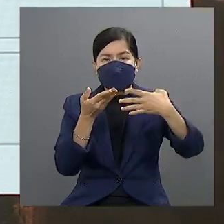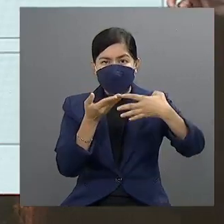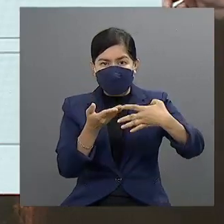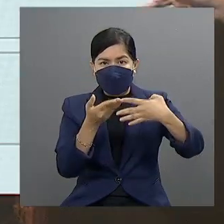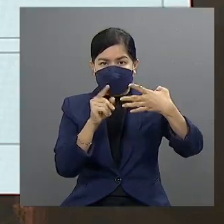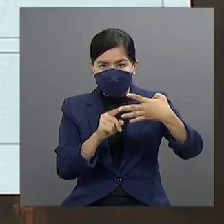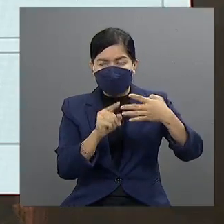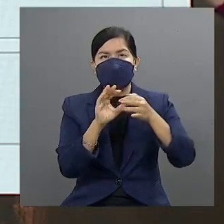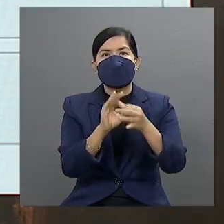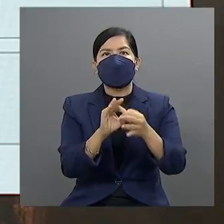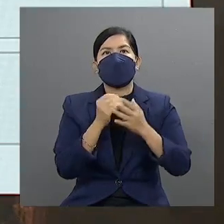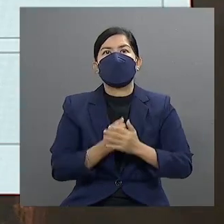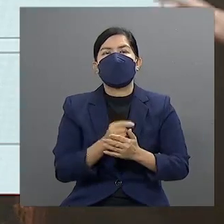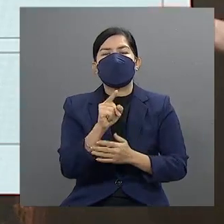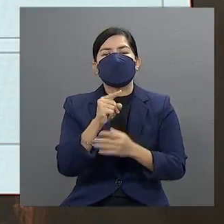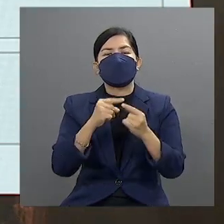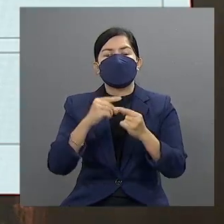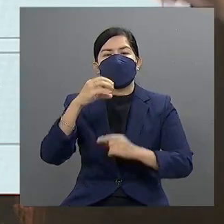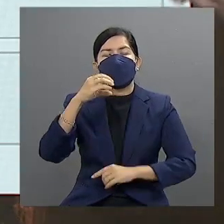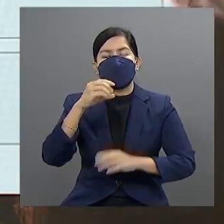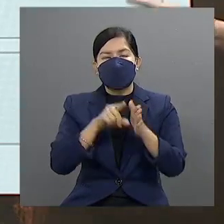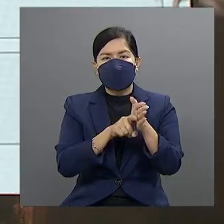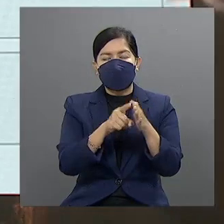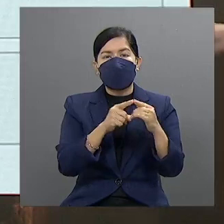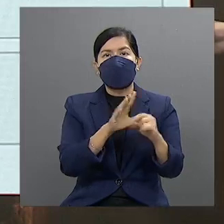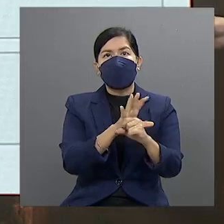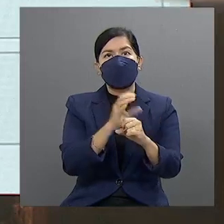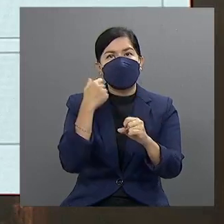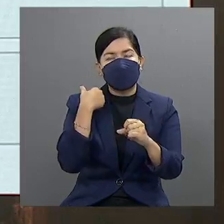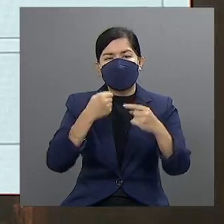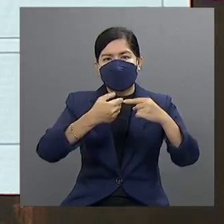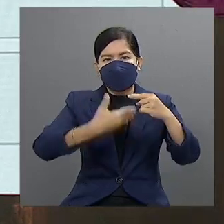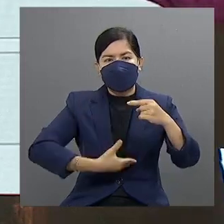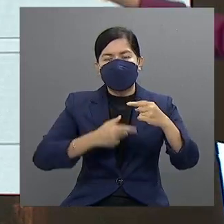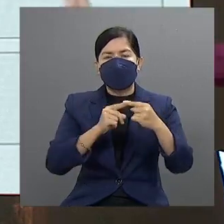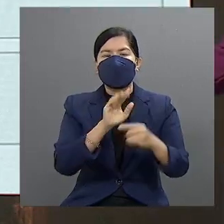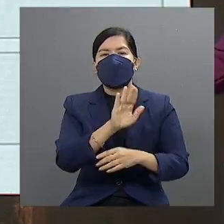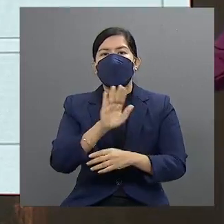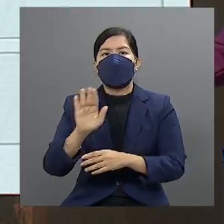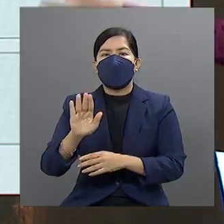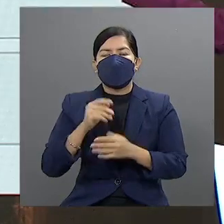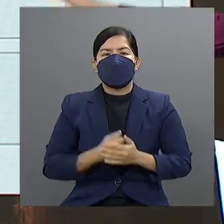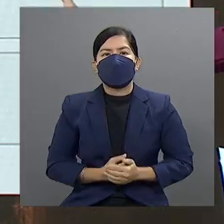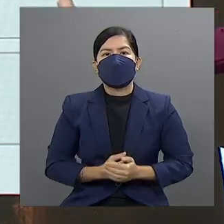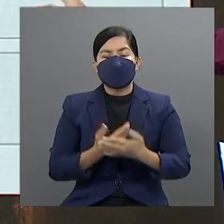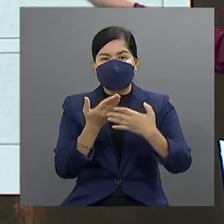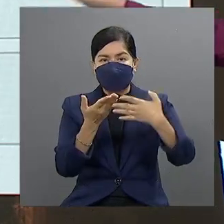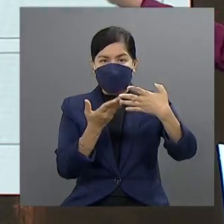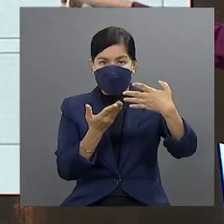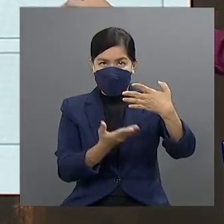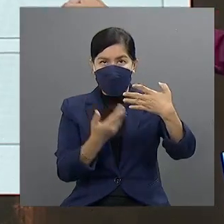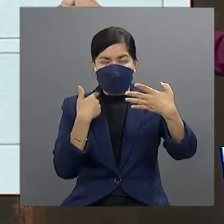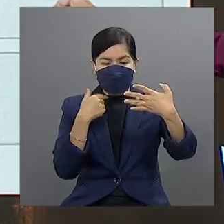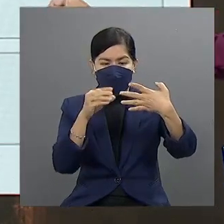Free Personal COVID Free Customer แล้วก็ COVID Free Environment ซึ่ง2ถึง4เนี่ยเรียกง่ายๆก็คือ